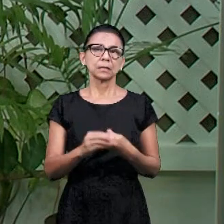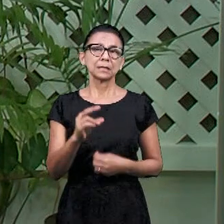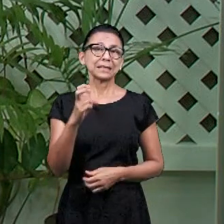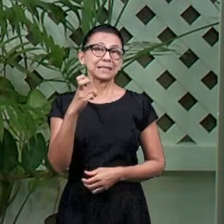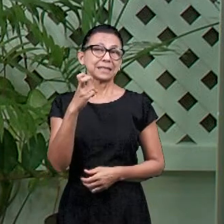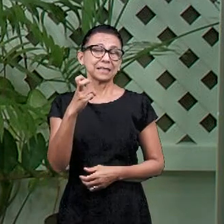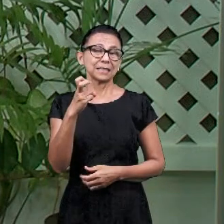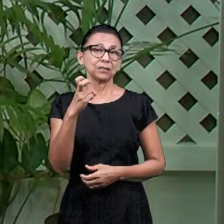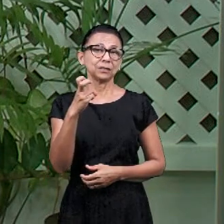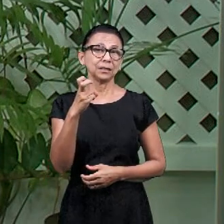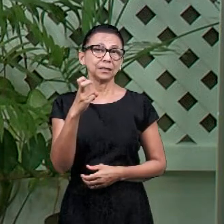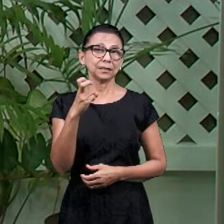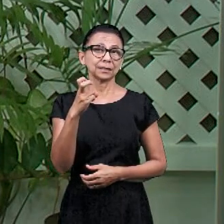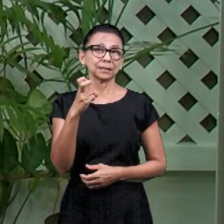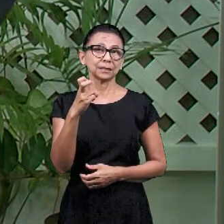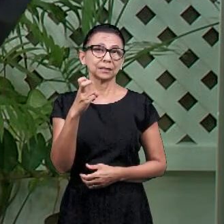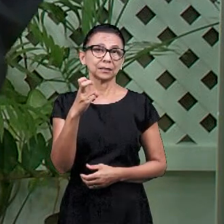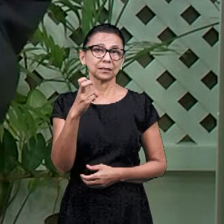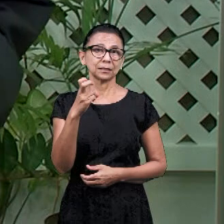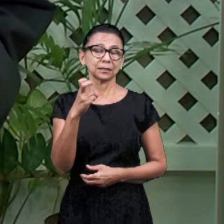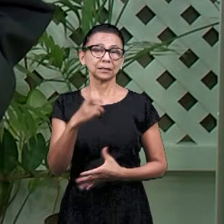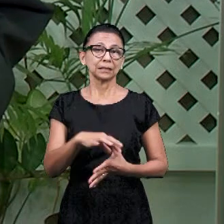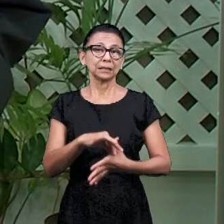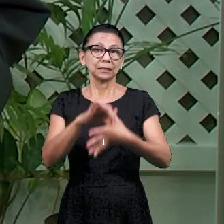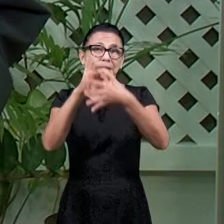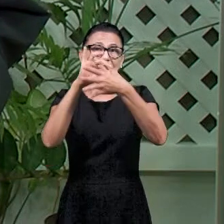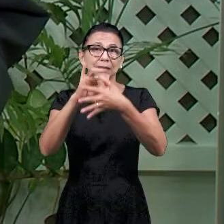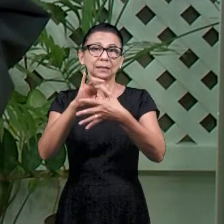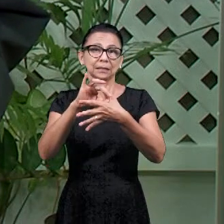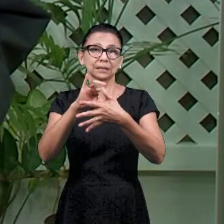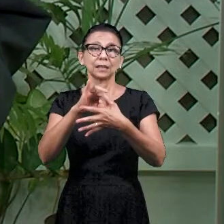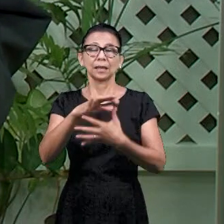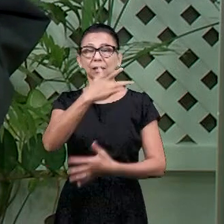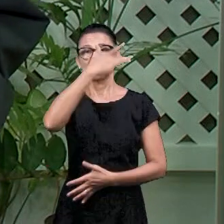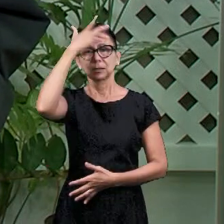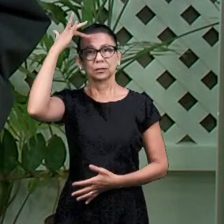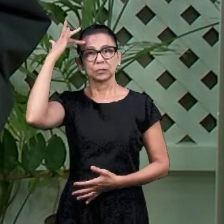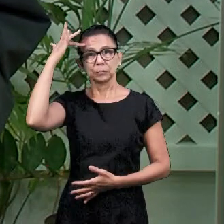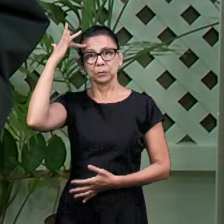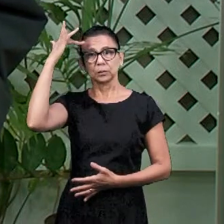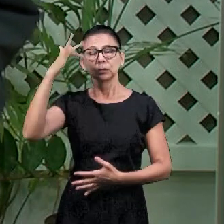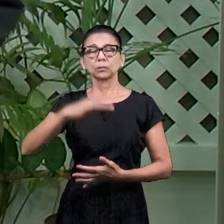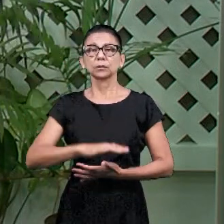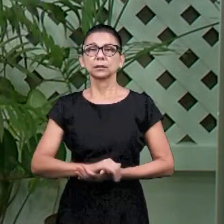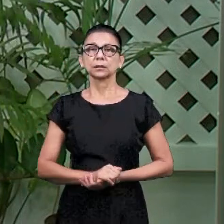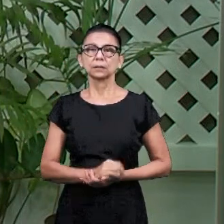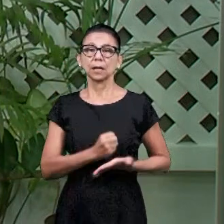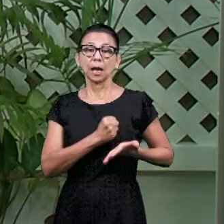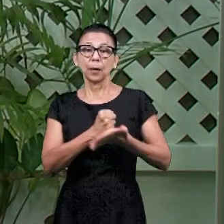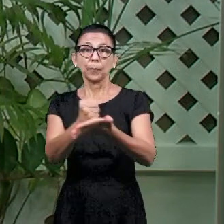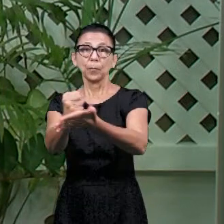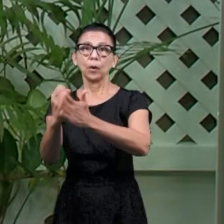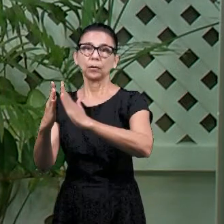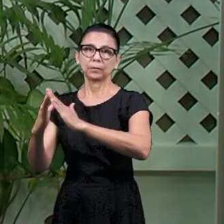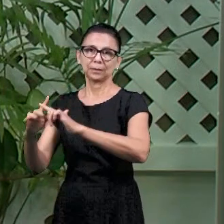5 items. C'est suffisant, mais tous doivent participer. Cela, nous sommes en train de voir les résultats. Quand